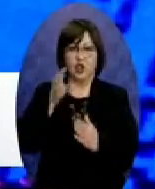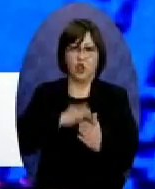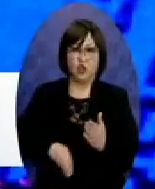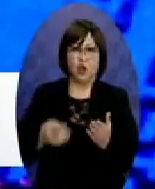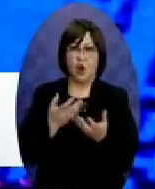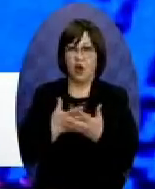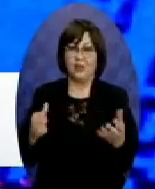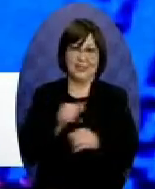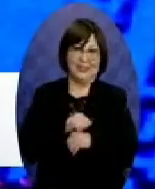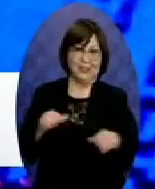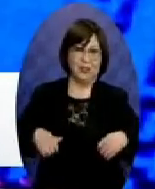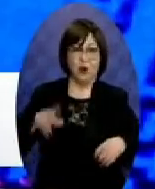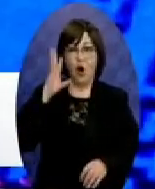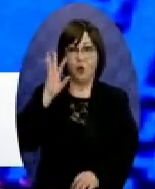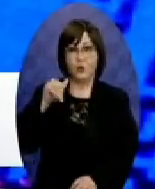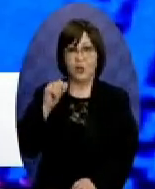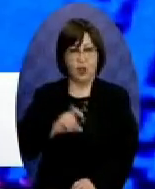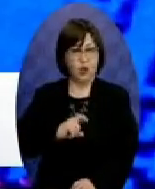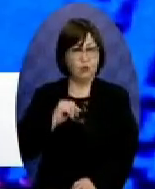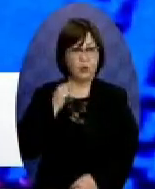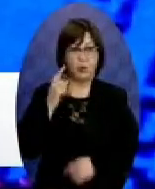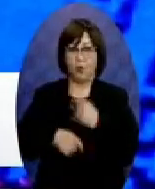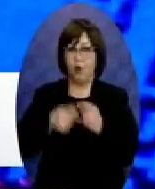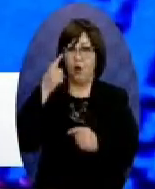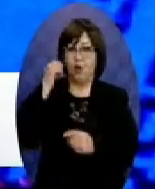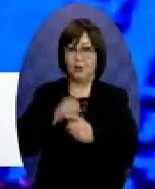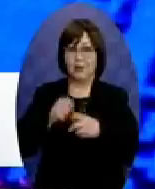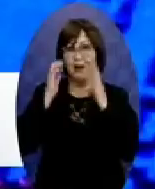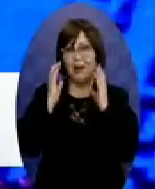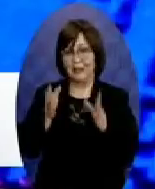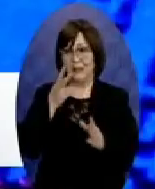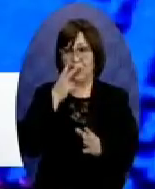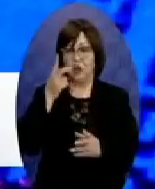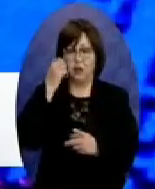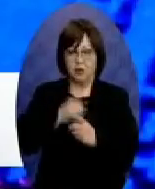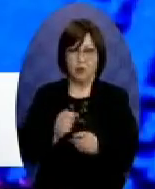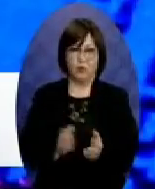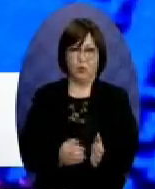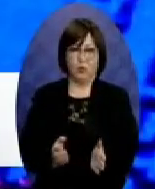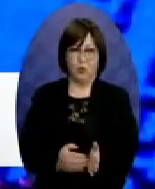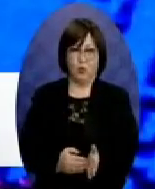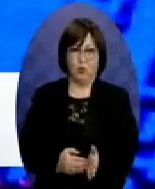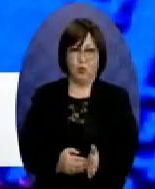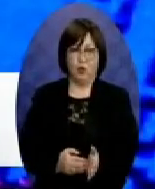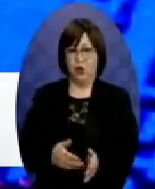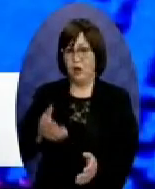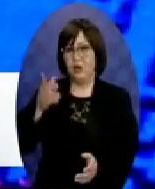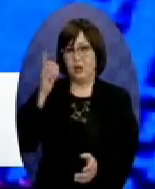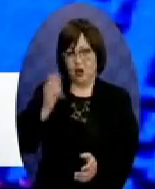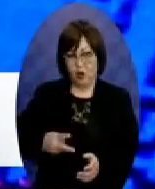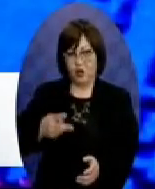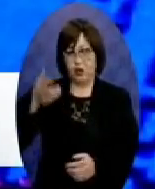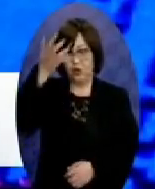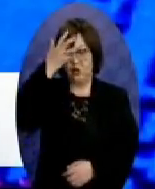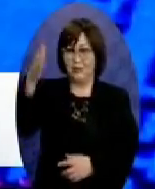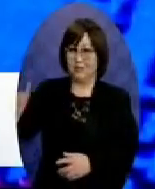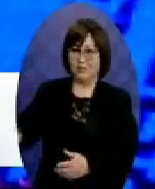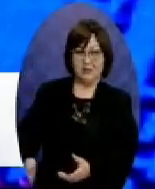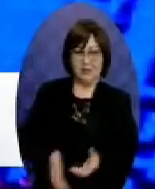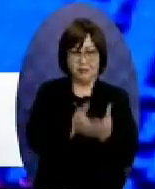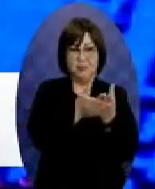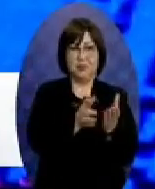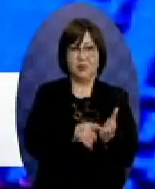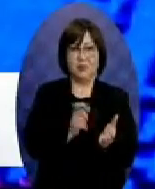олон нийтийн дунд оюуны өмчийн талаар ойлголт хандлага чухал. За дээр нь мэдээж төрийн дэмжлэг хэрэгтэй. Өөрөөр хэлэх юм бол энэ хуурамч